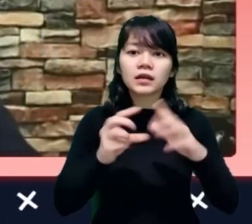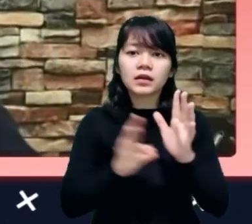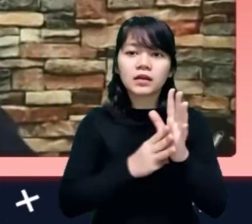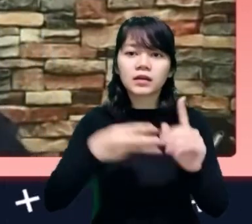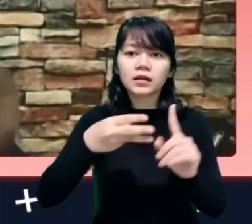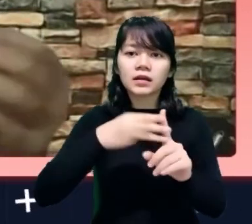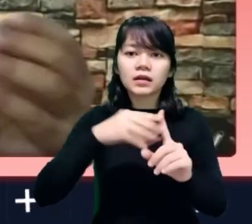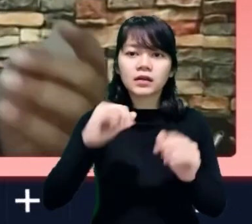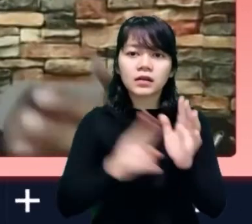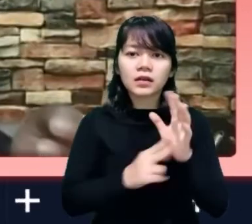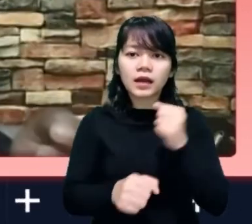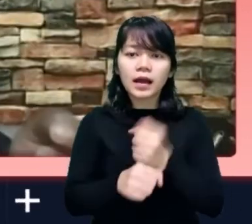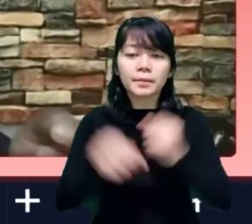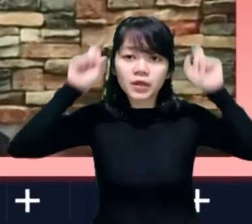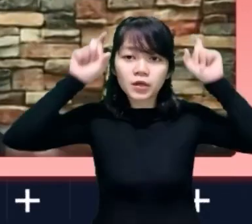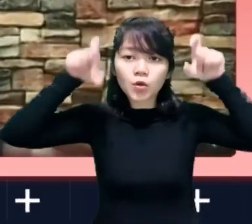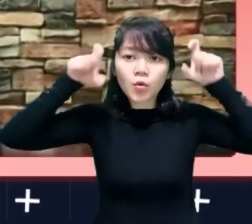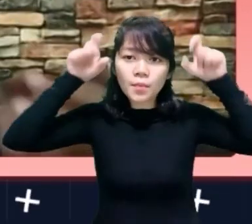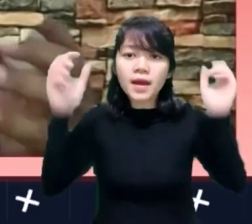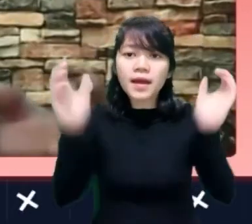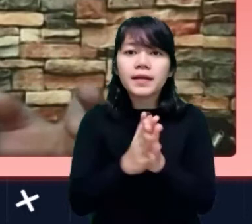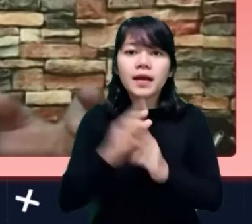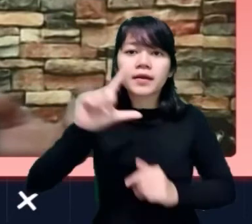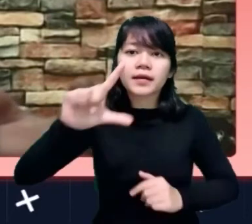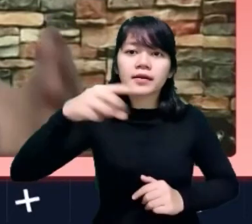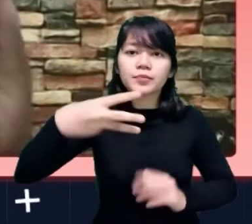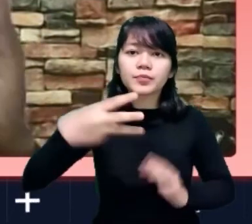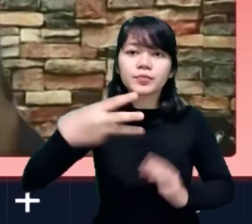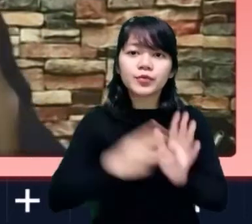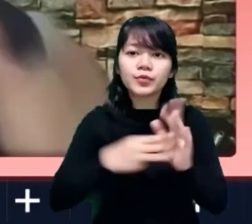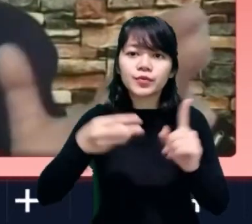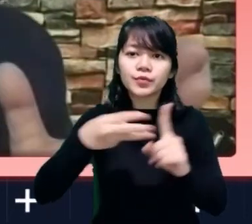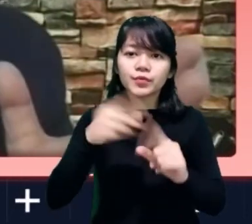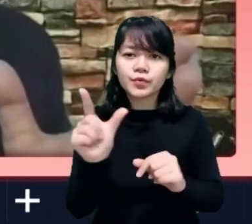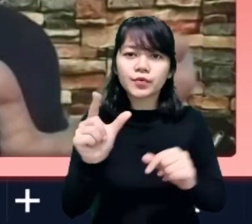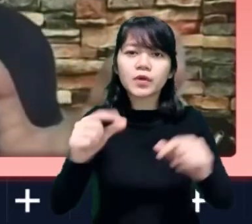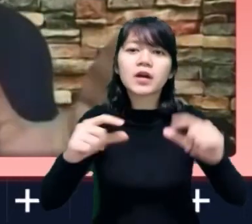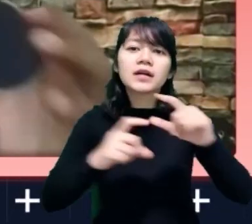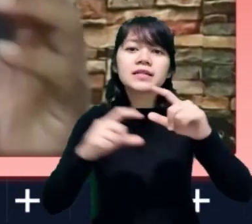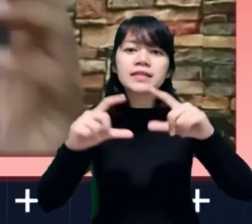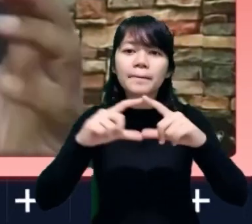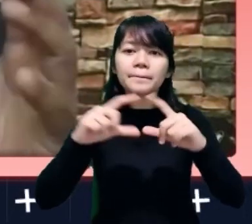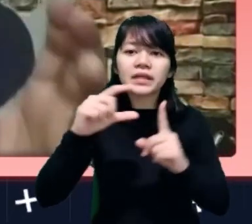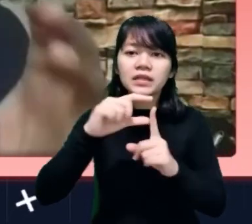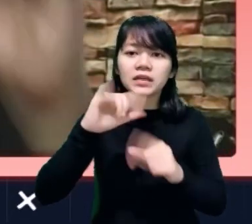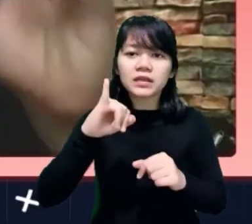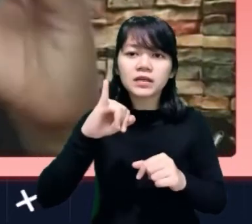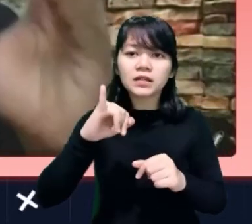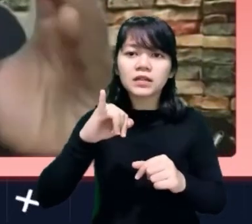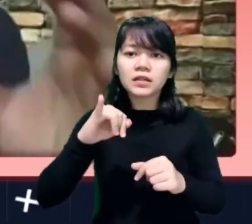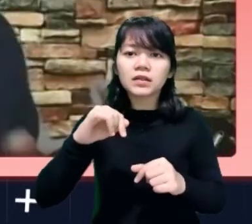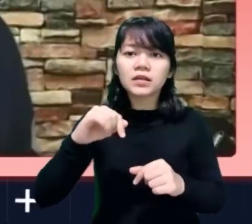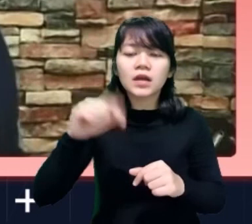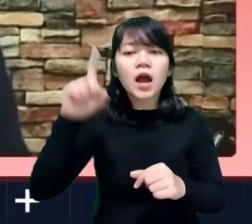Karena memang untuk lembu sapi, kambing domba harus disembelih. Jadi Musa bertanya